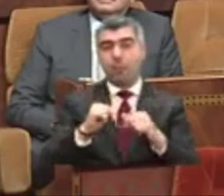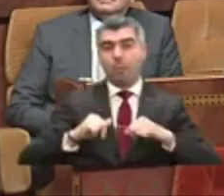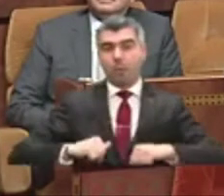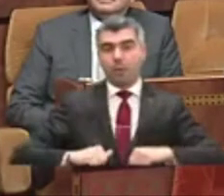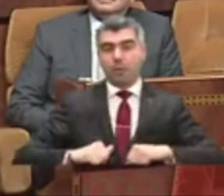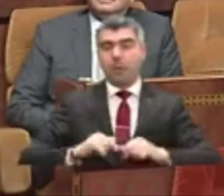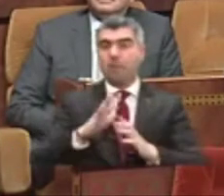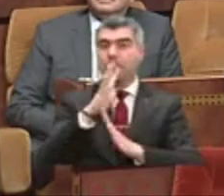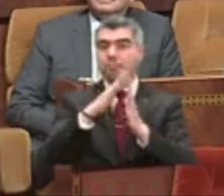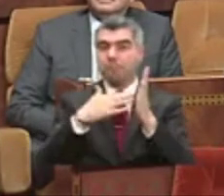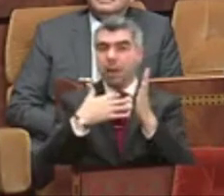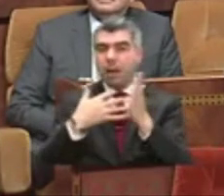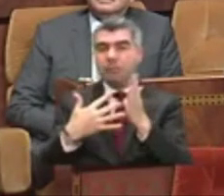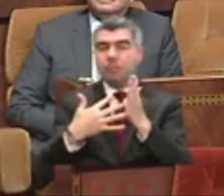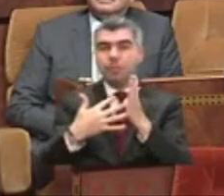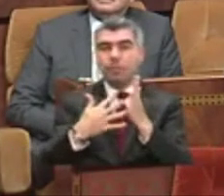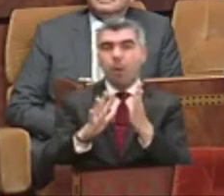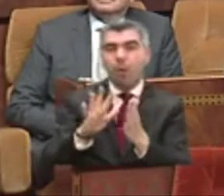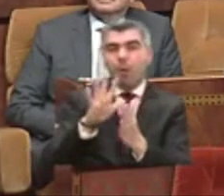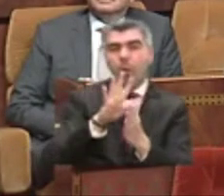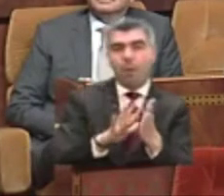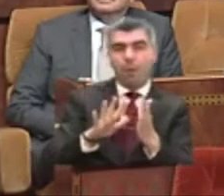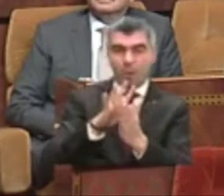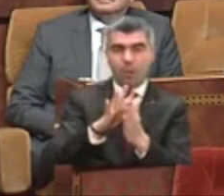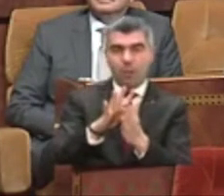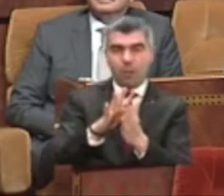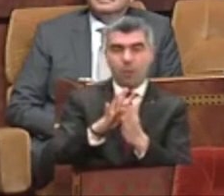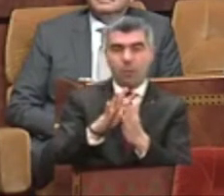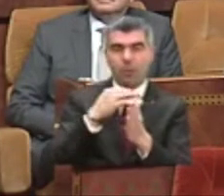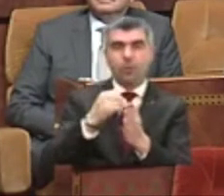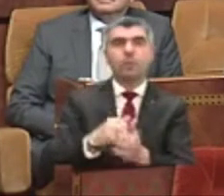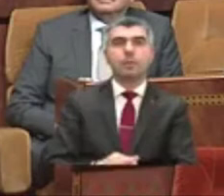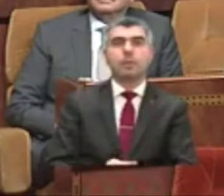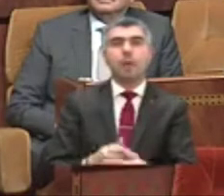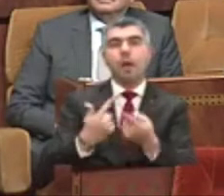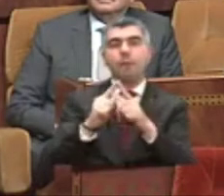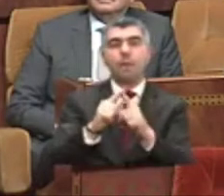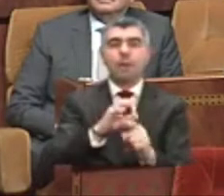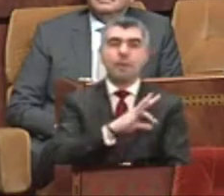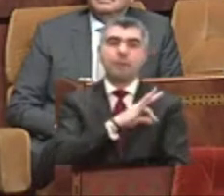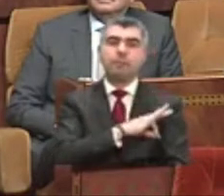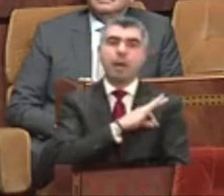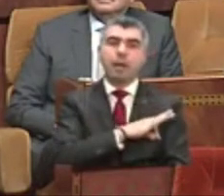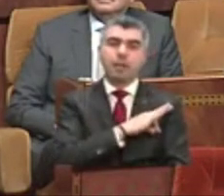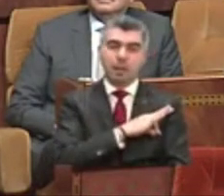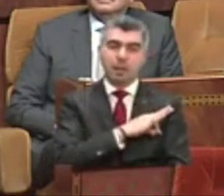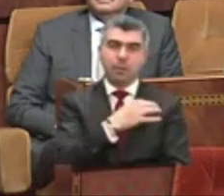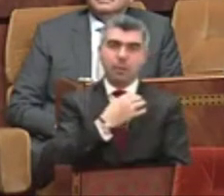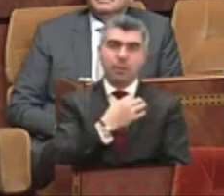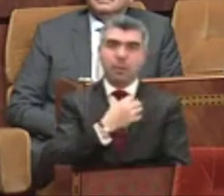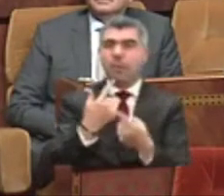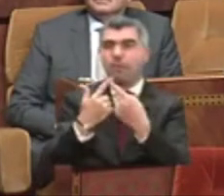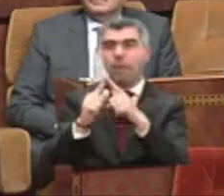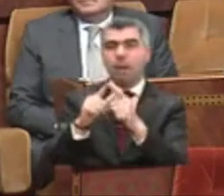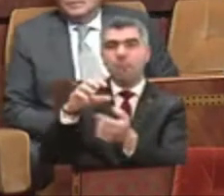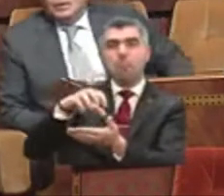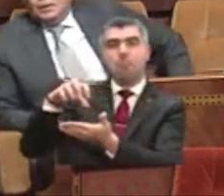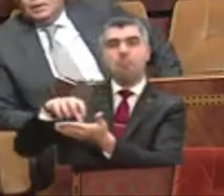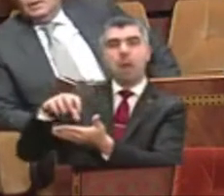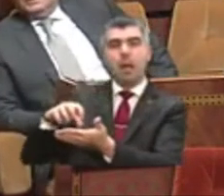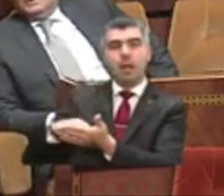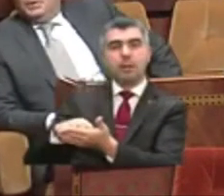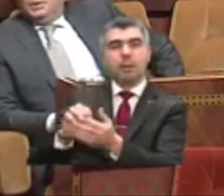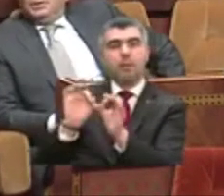هذه البرامج التي تمت الإشارة إليها لم تستفيد منه أو منها العديد من المناطق التي